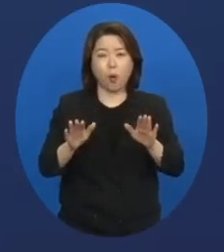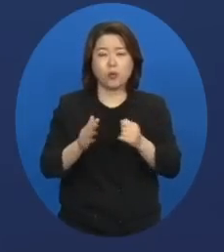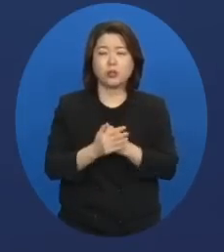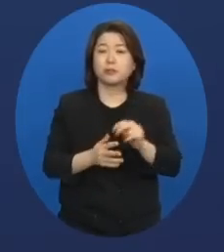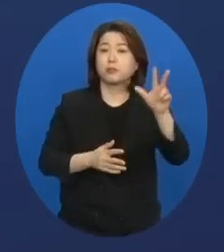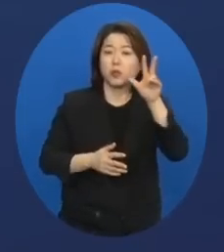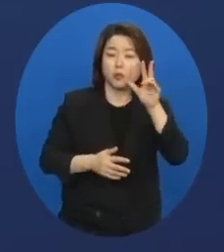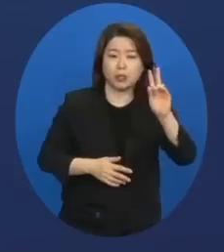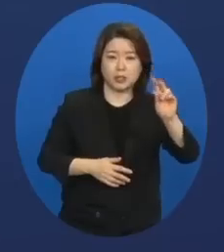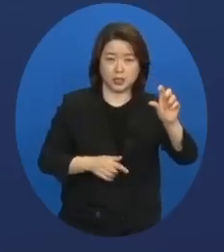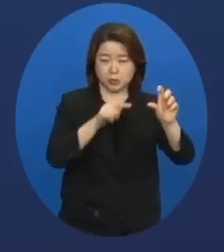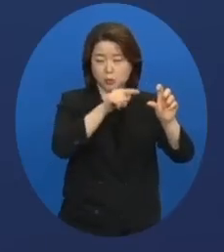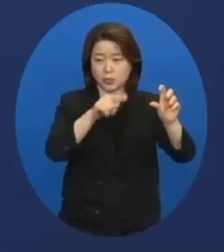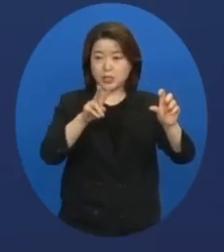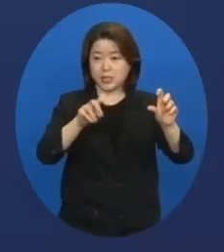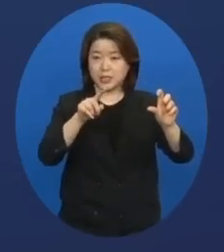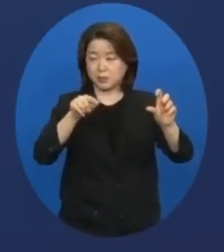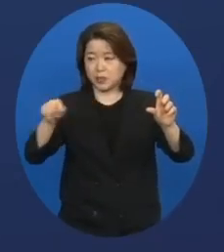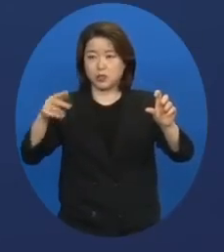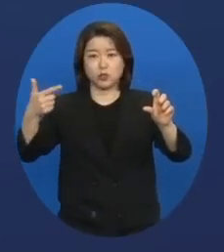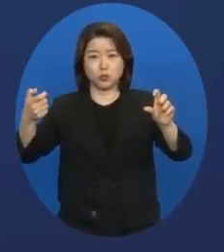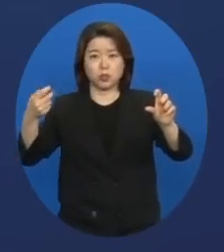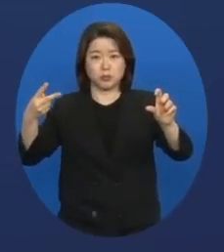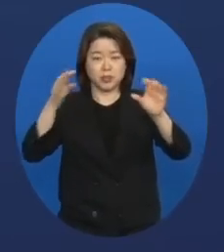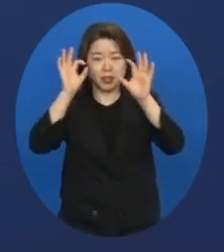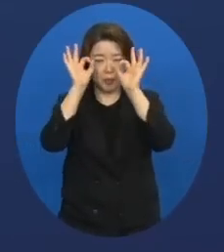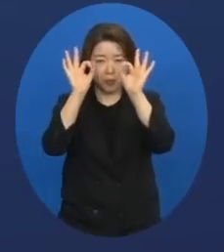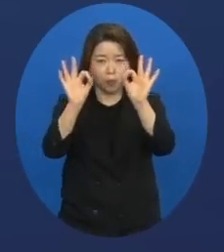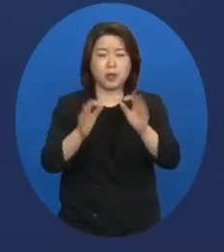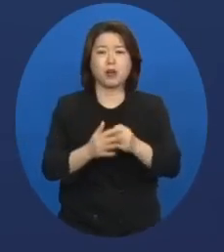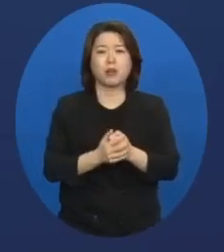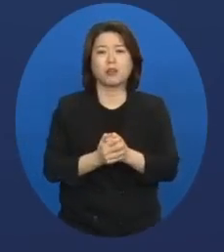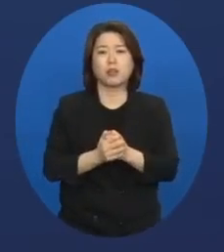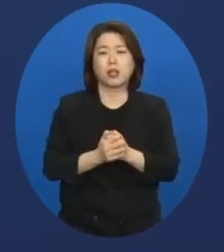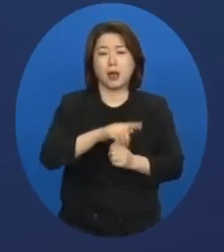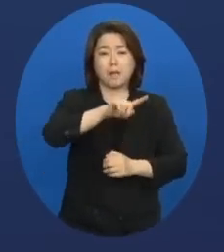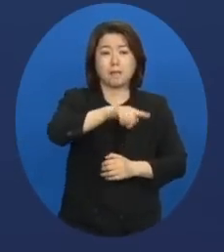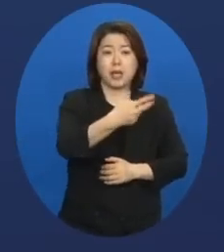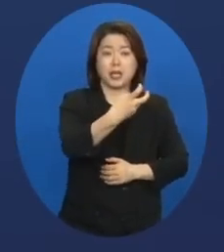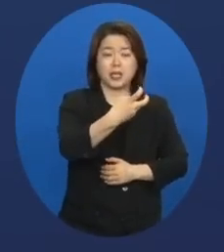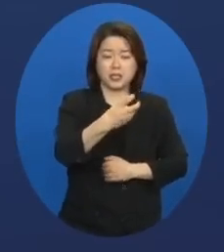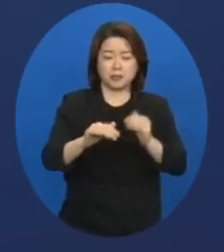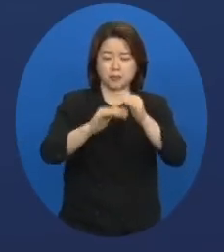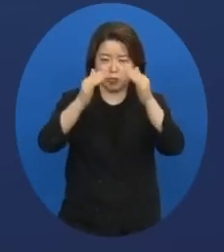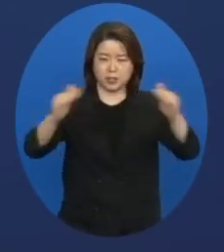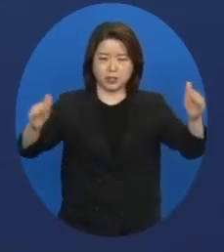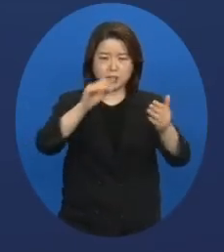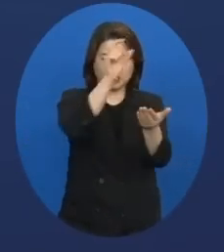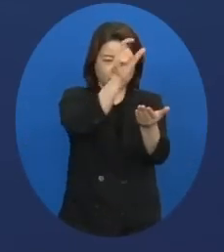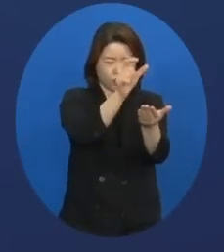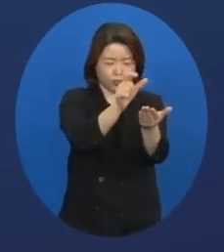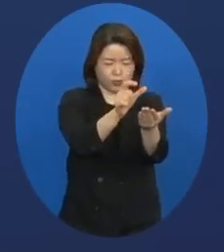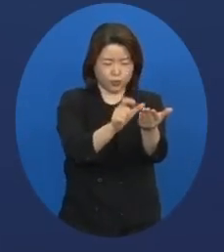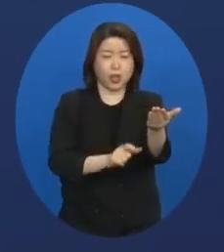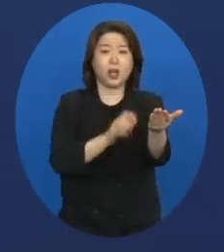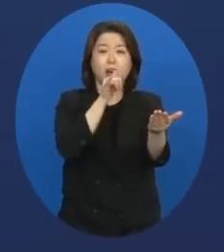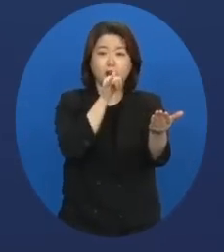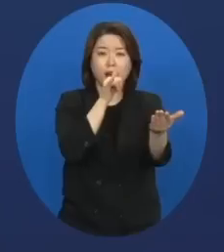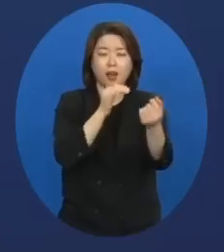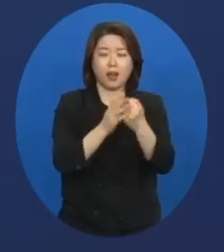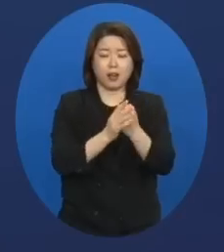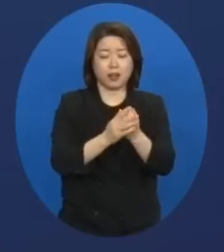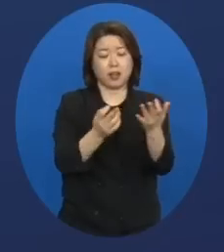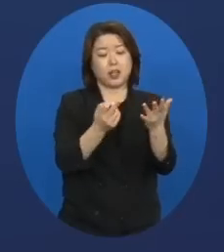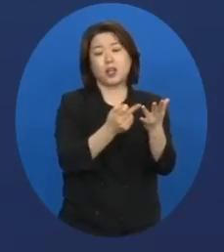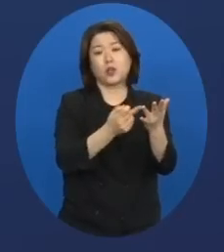여호수아 15장 21절에서 62절까지 보면 120개의 성읍이 쭉 열거되어 나옵니다. 유다 지파에게